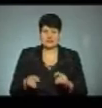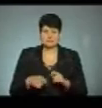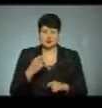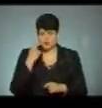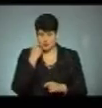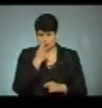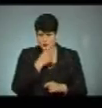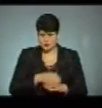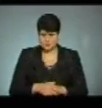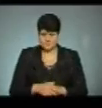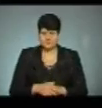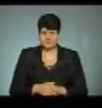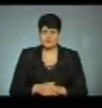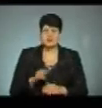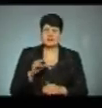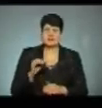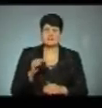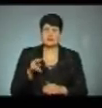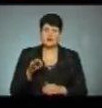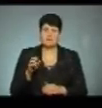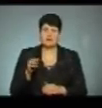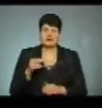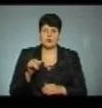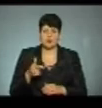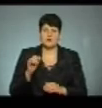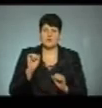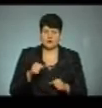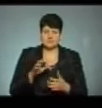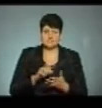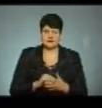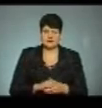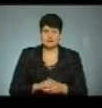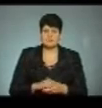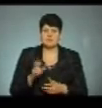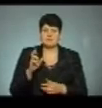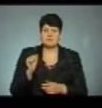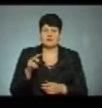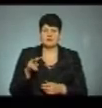зору. Тифлопедагог може займатися. Маємо балансир,